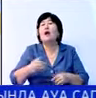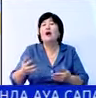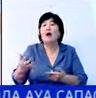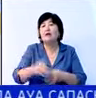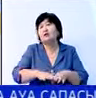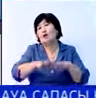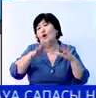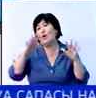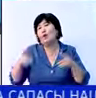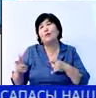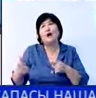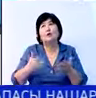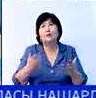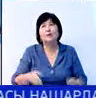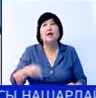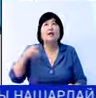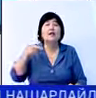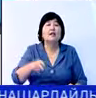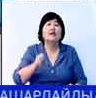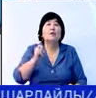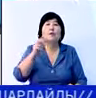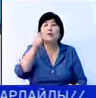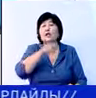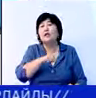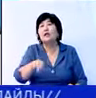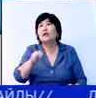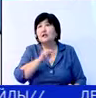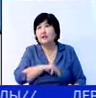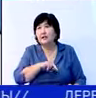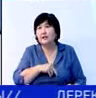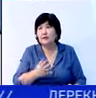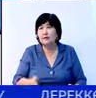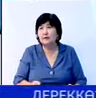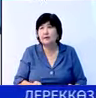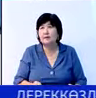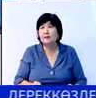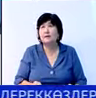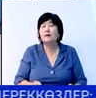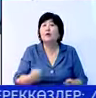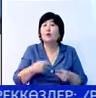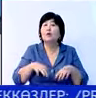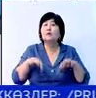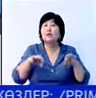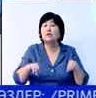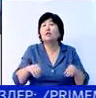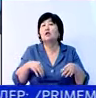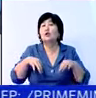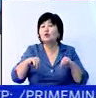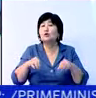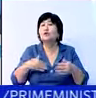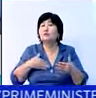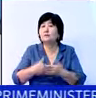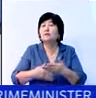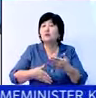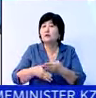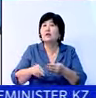қоймаға құйып алды. 2012-ден бері механик, инженер-механикпін. Осы техниканың жүруіне үлесімізді қосамыз егіннің